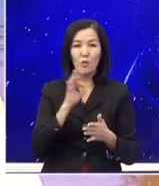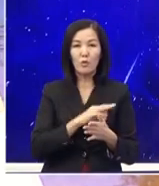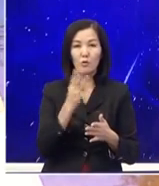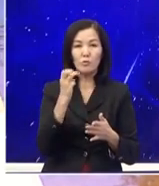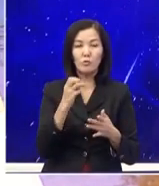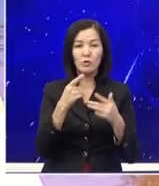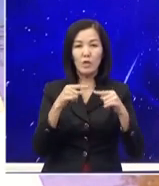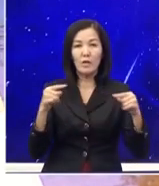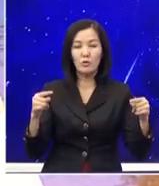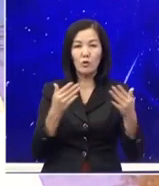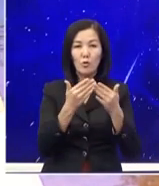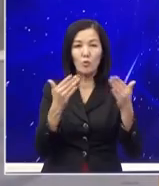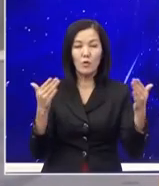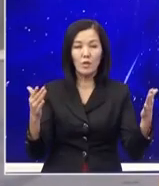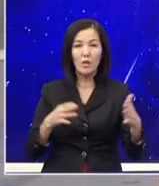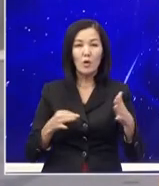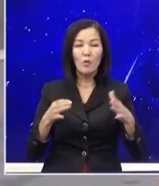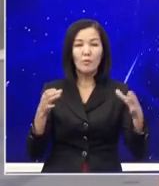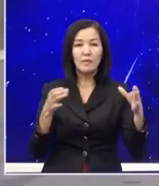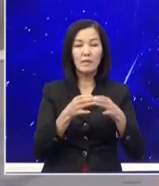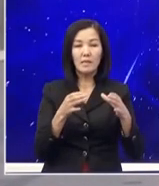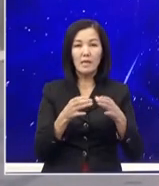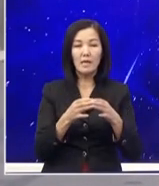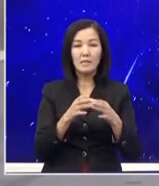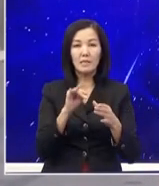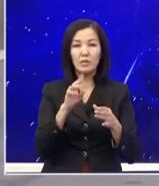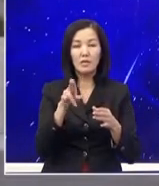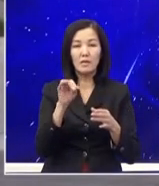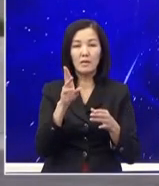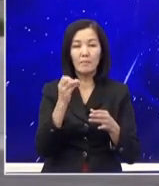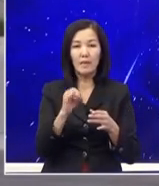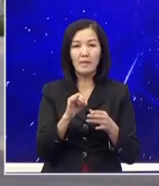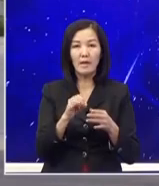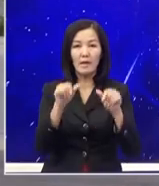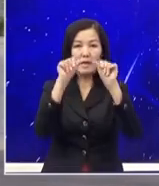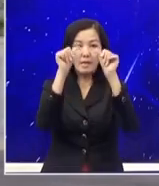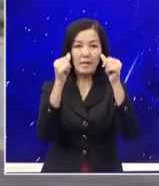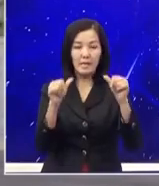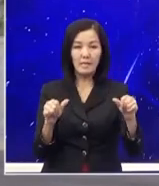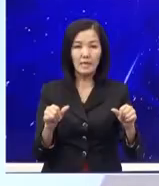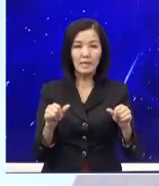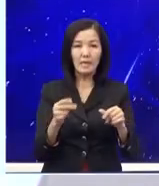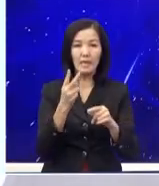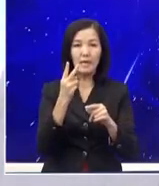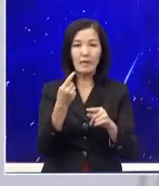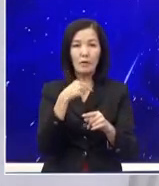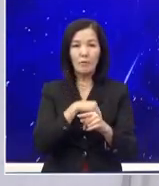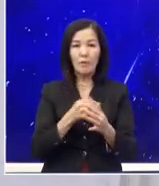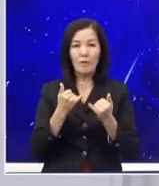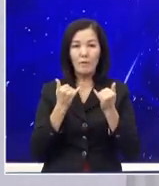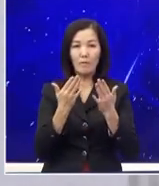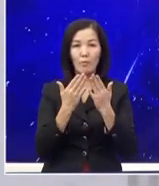300-ге тарта бұйымы қойылған. Облыстық делегация мүшелері Жидебайдағы Абай Шәкәрім кесенесіне де барды. Қосалыпқа дұға жасап, тағзым